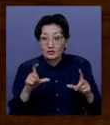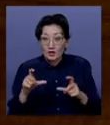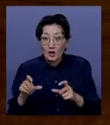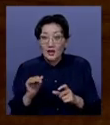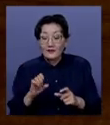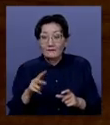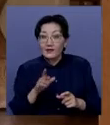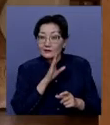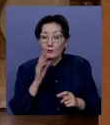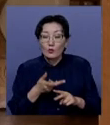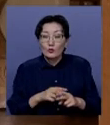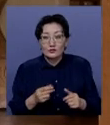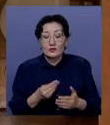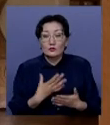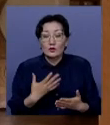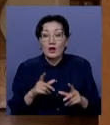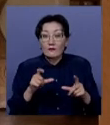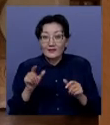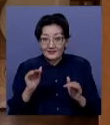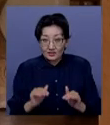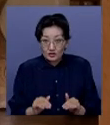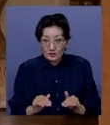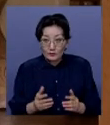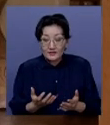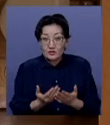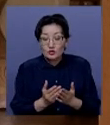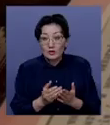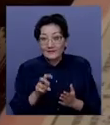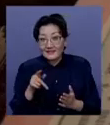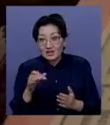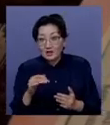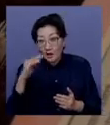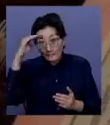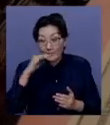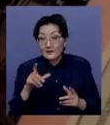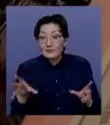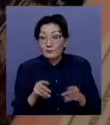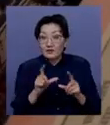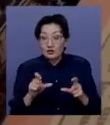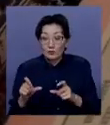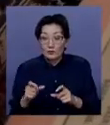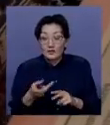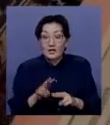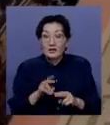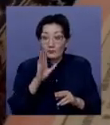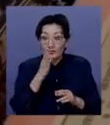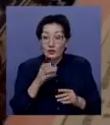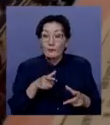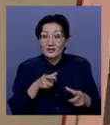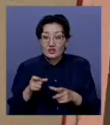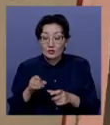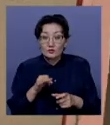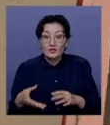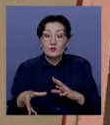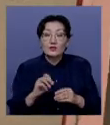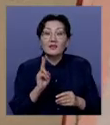намыз үшін өте ыстық. Фотода кішкентай Ильфаны қолына алған Ильяс Жансүгіров бейнеленген. Әкесінің халық жауы болып атылып кеткенін және